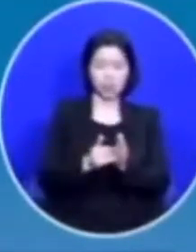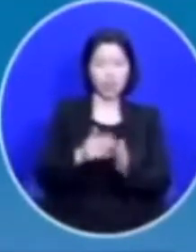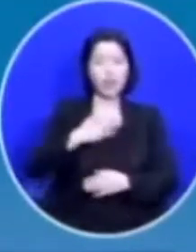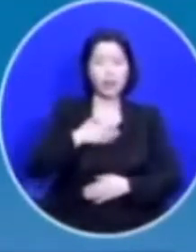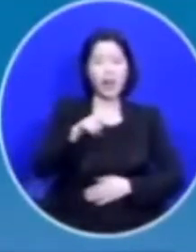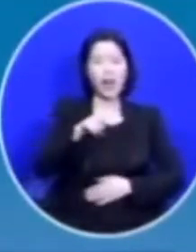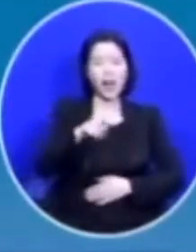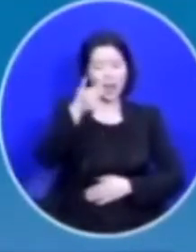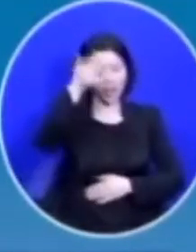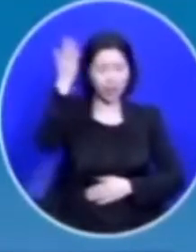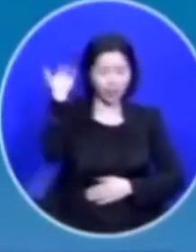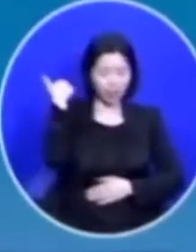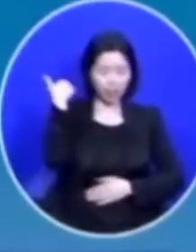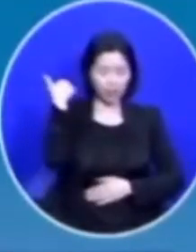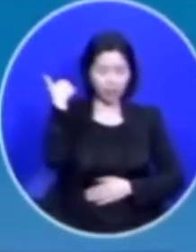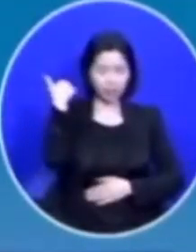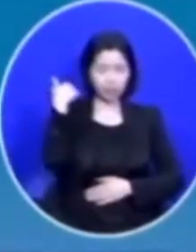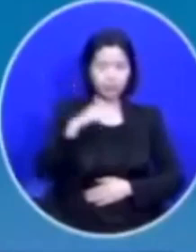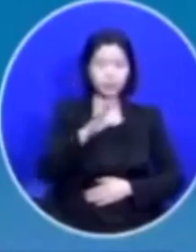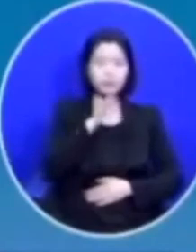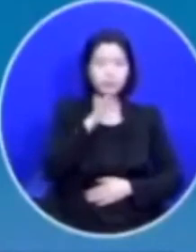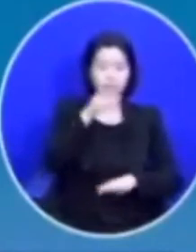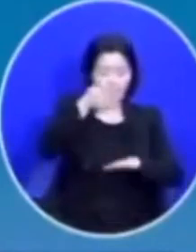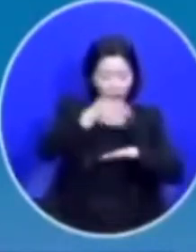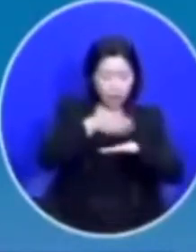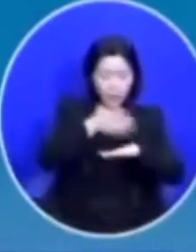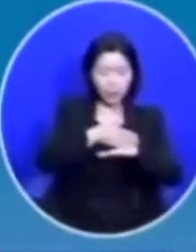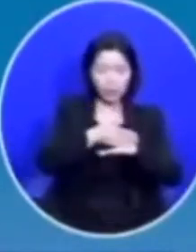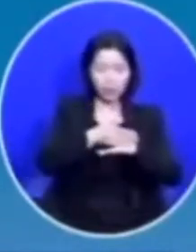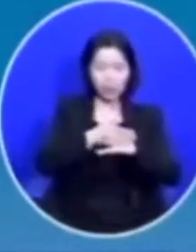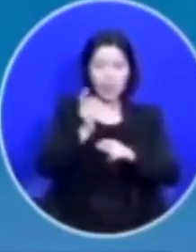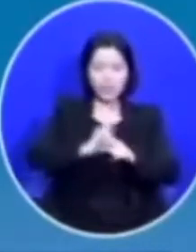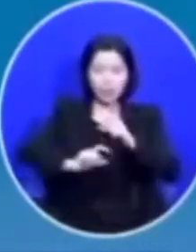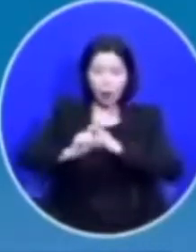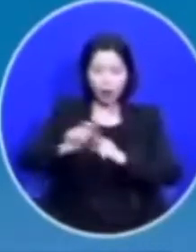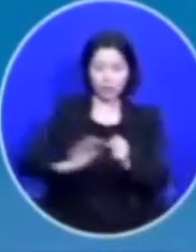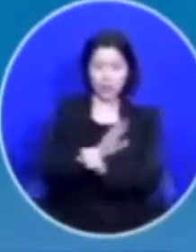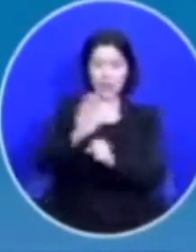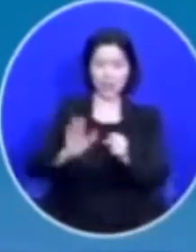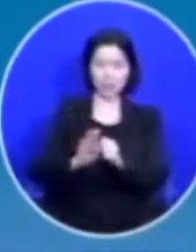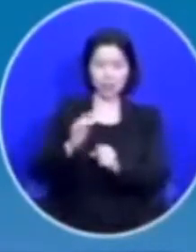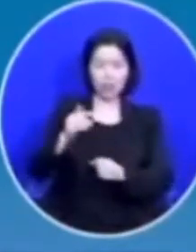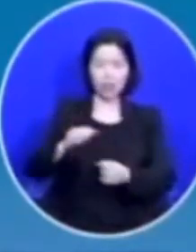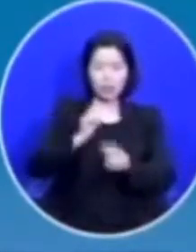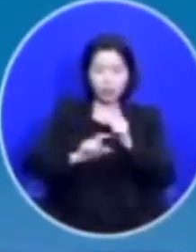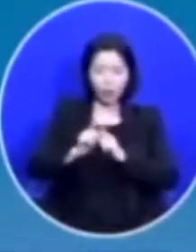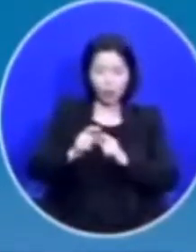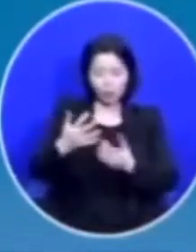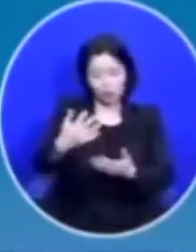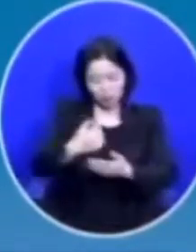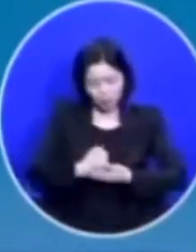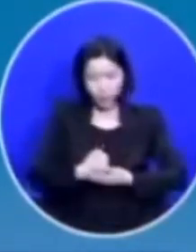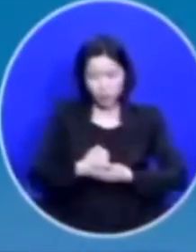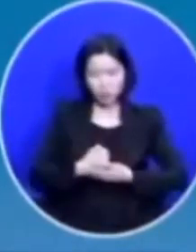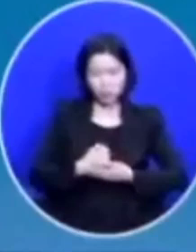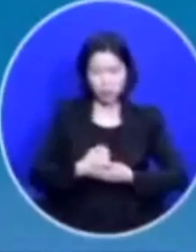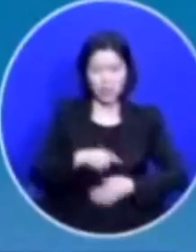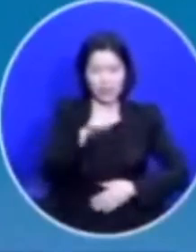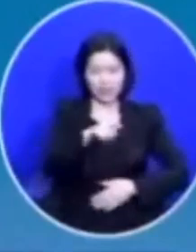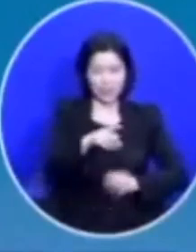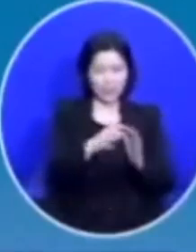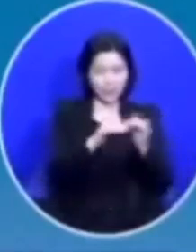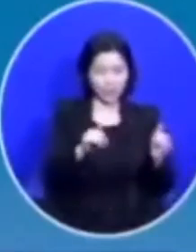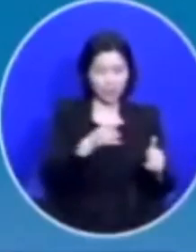내가 그때 정말 감사하고 더 사랑하고 더 받아주고 그 사람에게